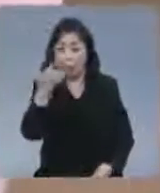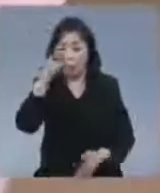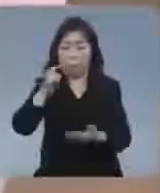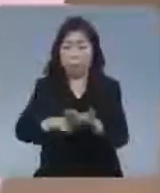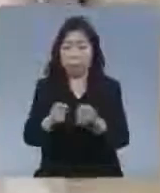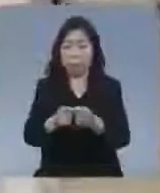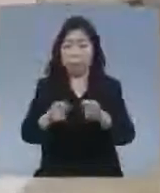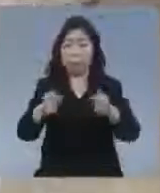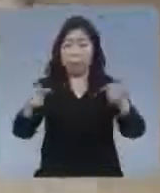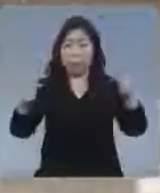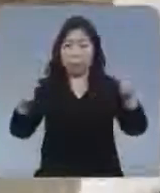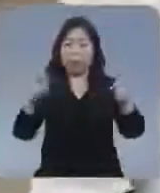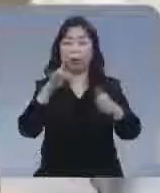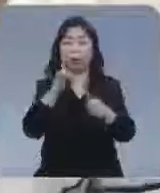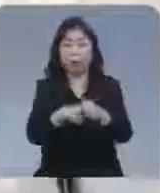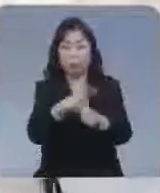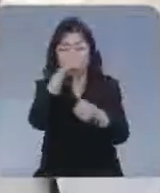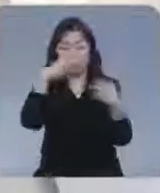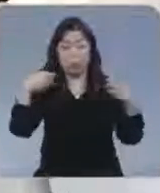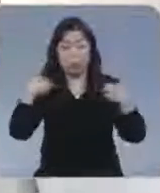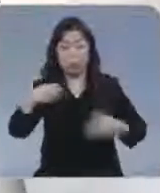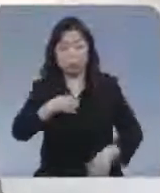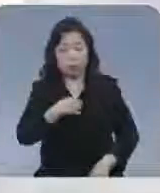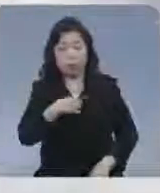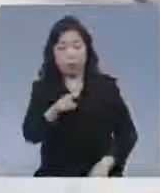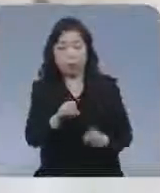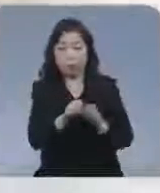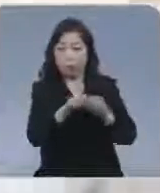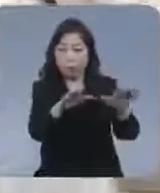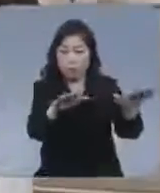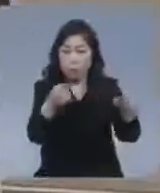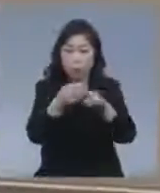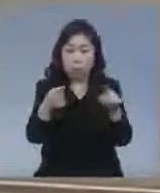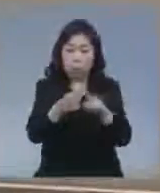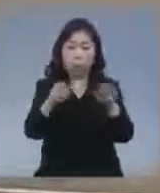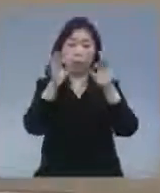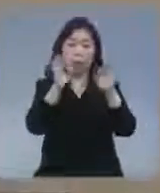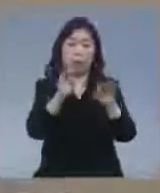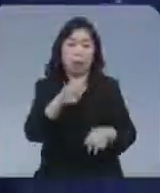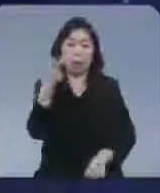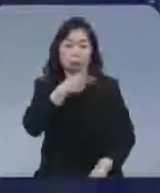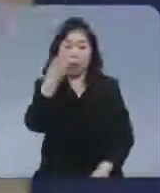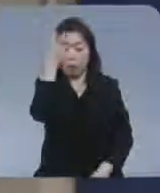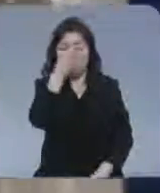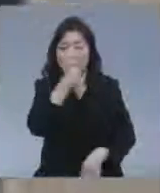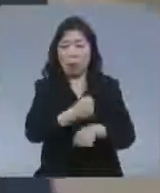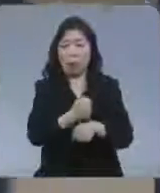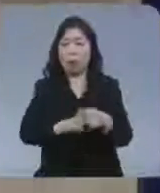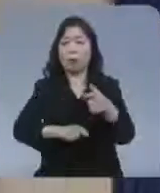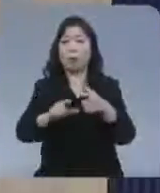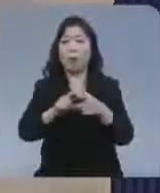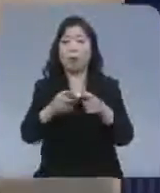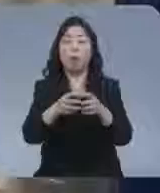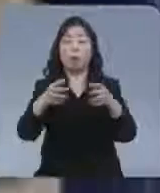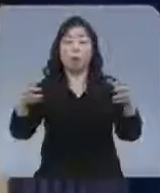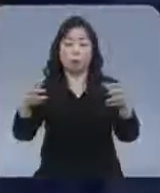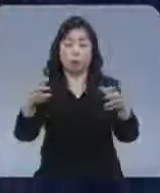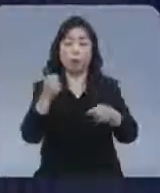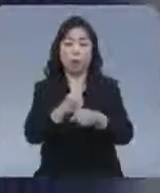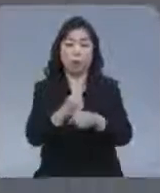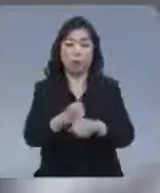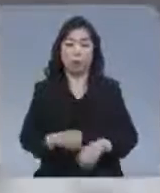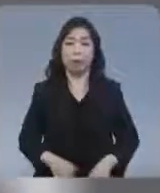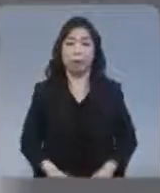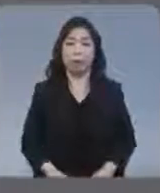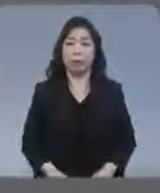たこれらの国から帰国した韓国人はワクチン接種と関係なく10日間1舌